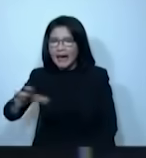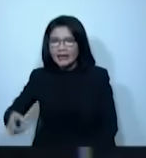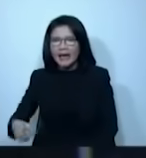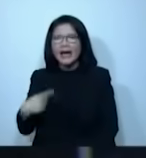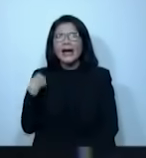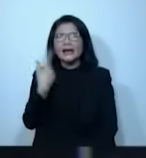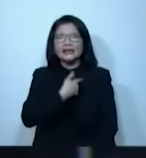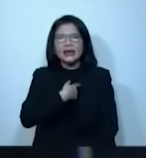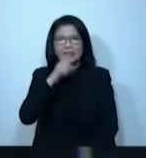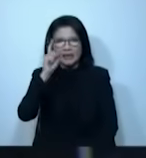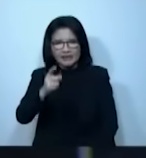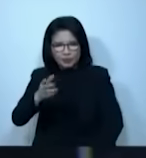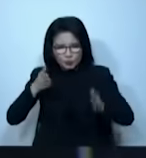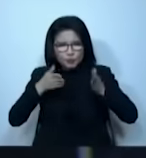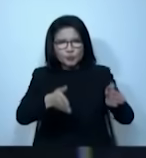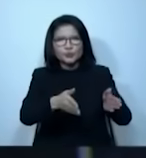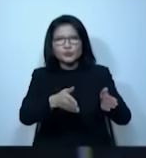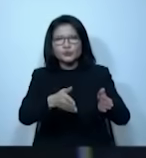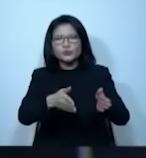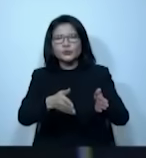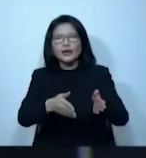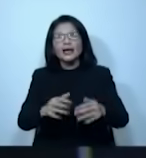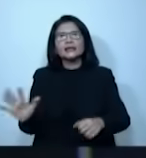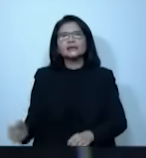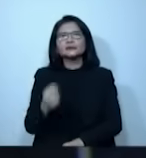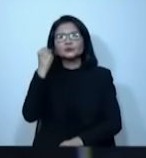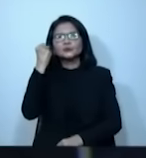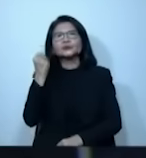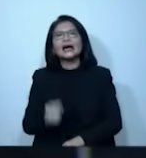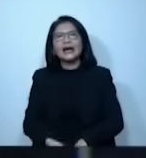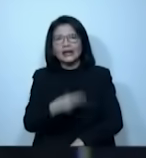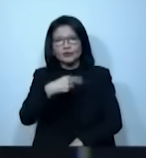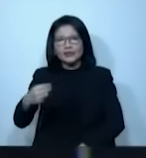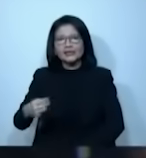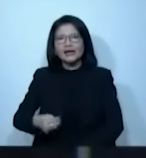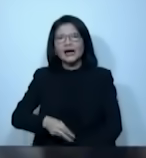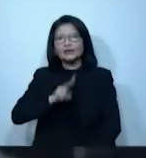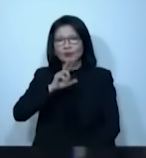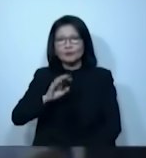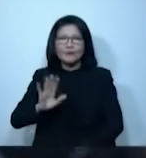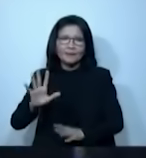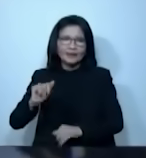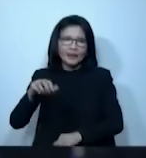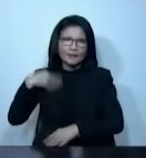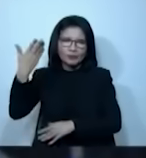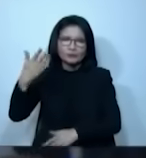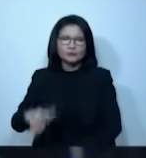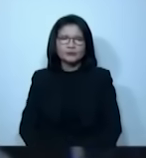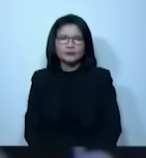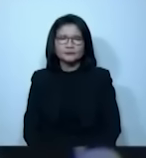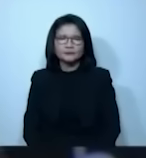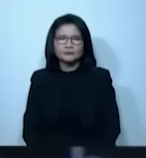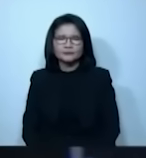kita berada dalam satu barisan menjemput keunggulan Indonesia di 2045 Masih Ada Waktu Bapak